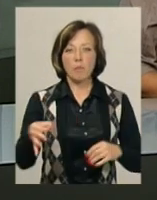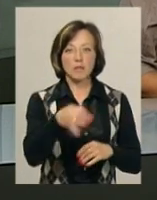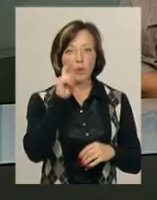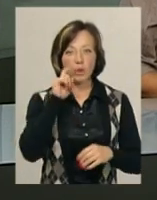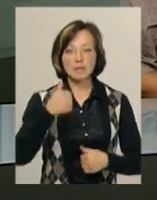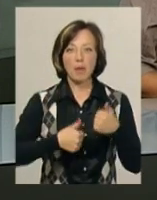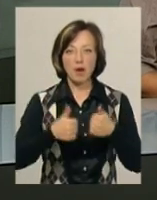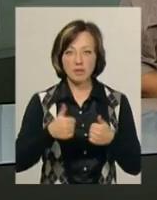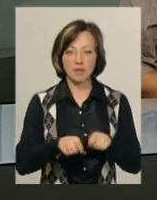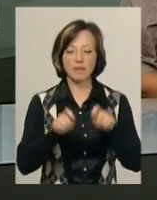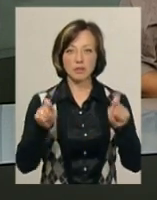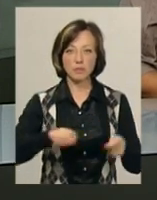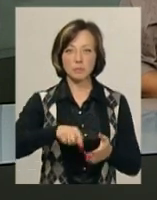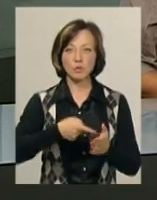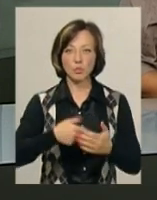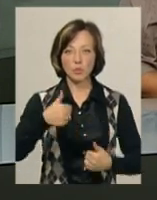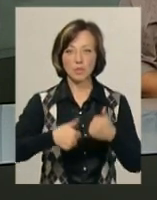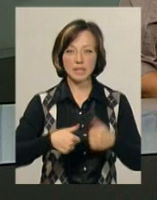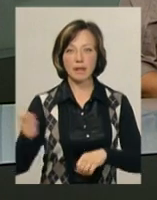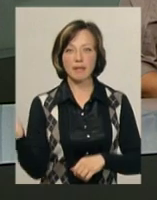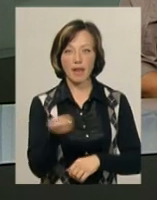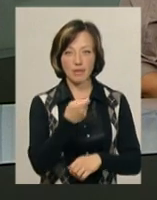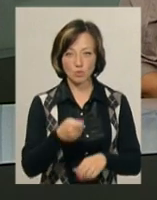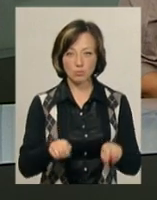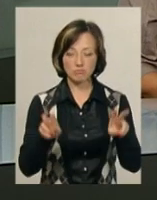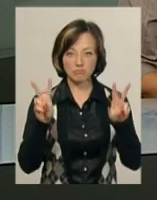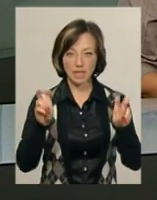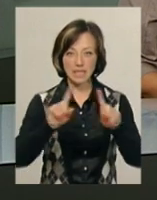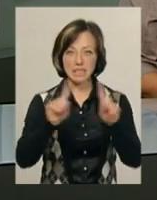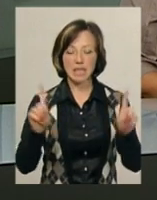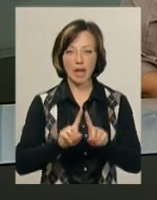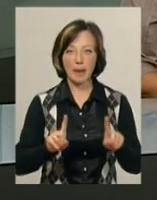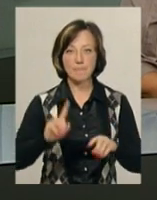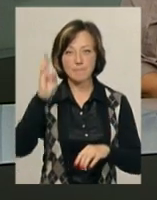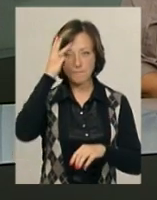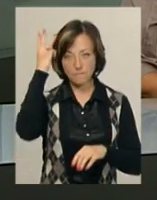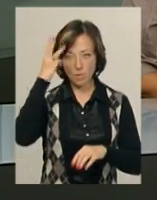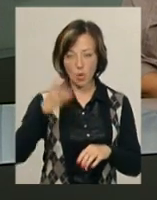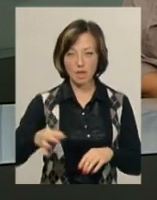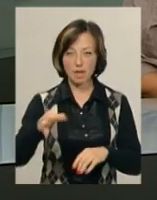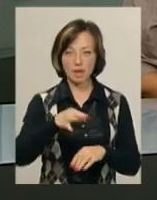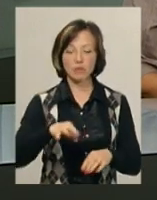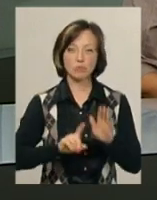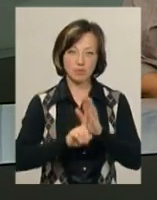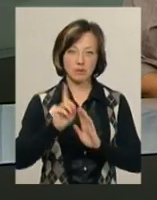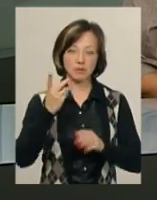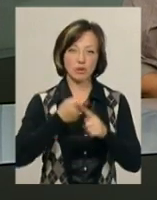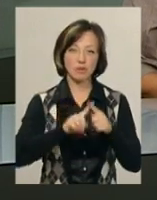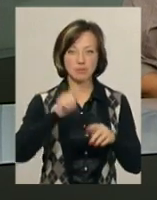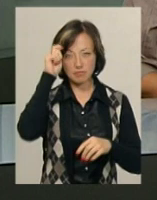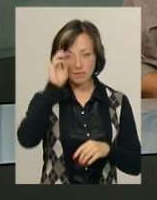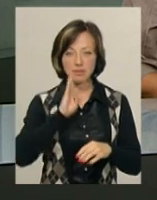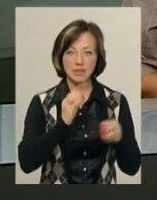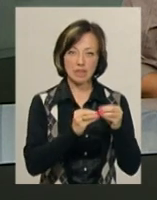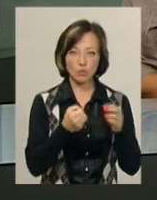України змагаються на відкритому міському турнірі з тенісу «Зірки Поділля». Він розпочався сьогодні у Хмельницькому. Учасники – юнаки та дівчата віком